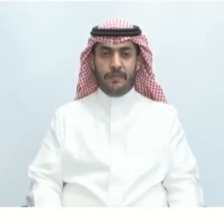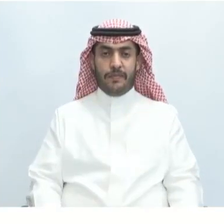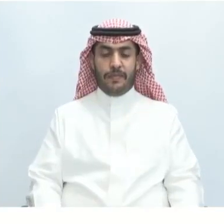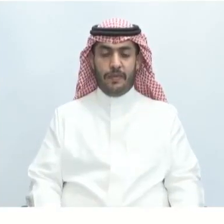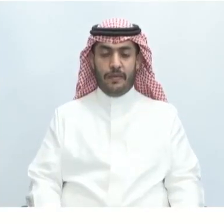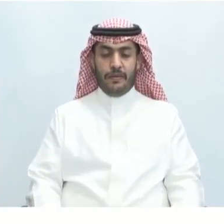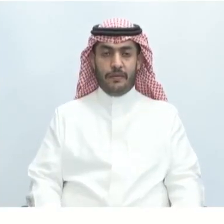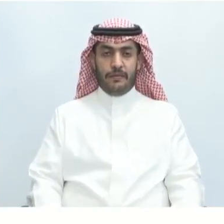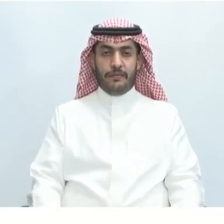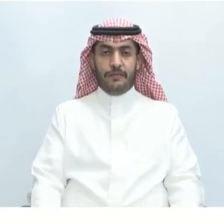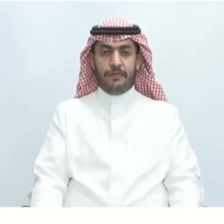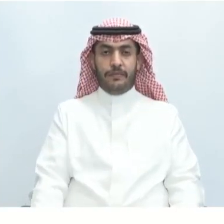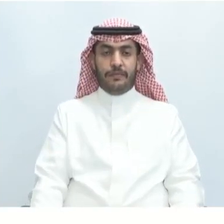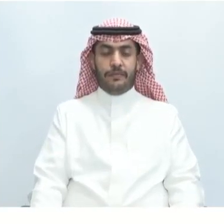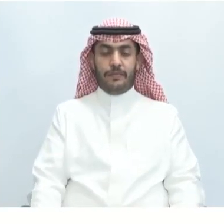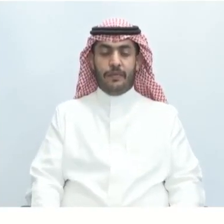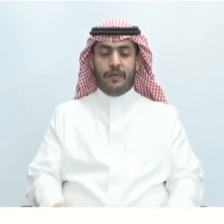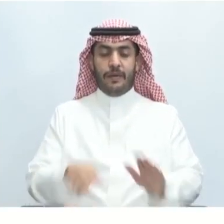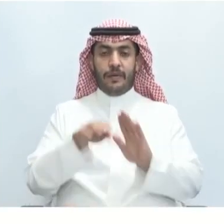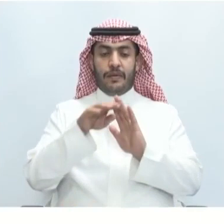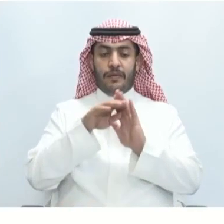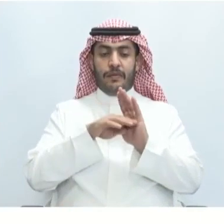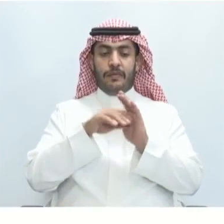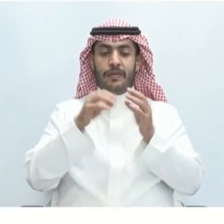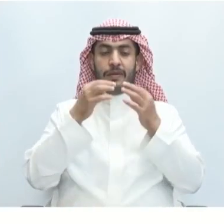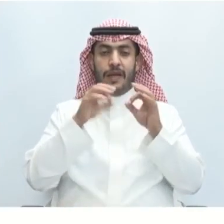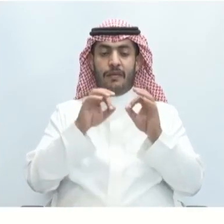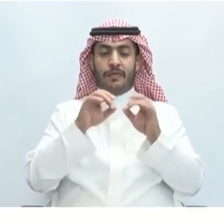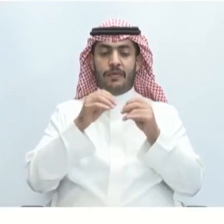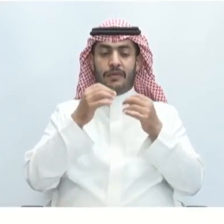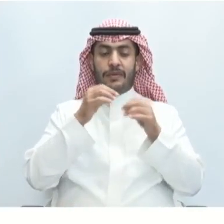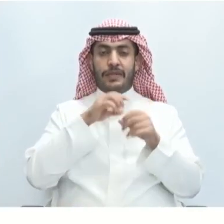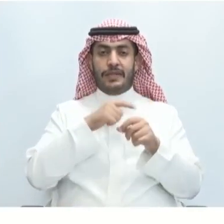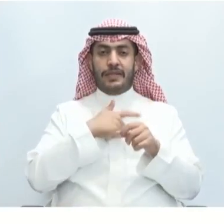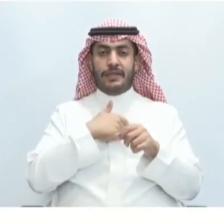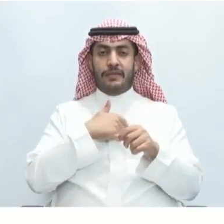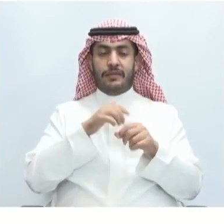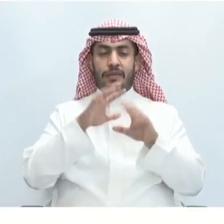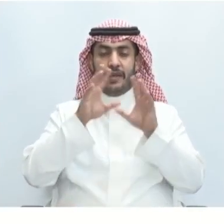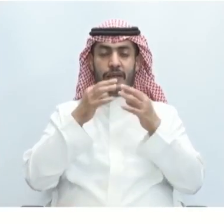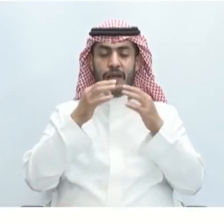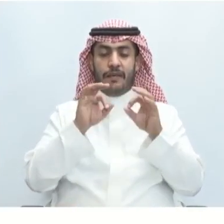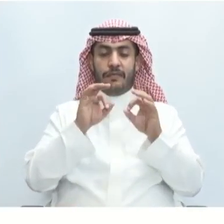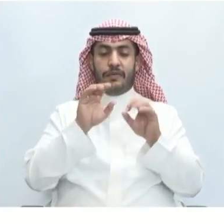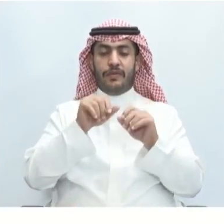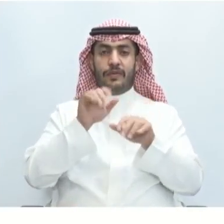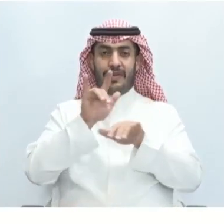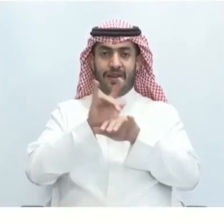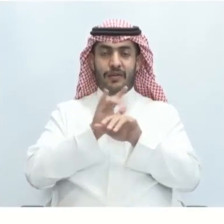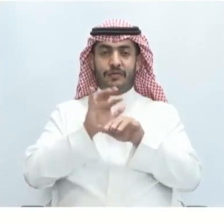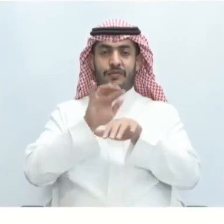ايرادات الركاب وايرادات الشحنات لكي يجمعها لنا وبالتالي هذا ما يسمى اجمالي الايرادات